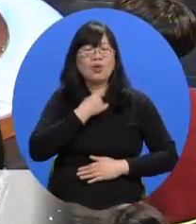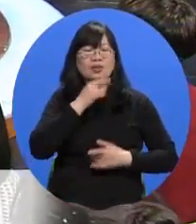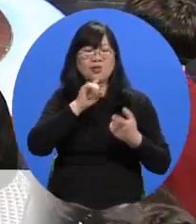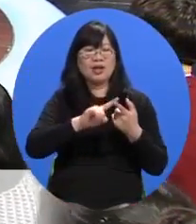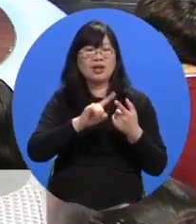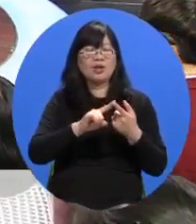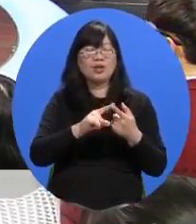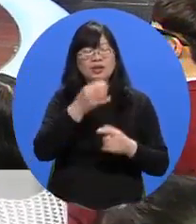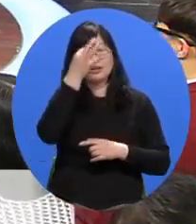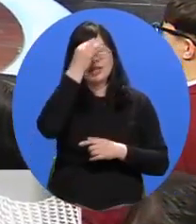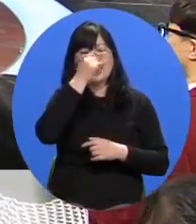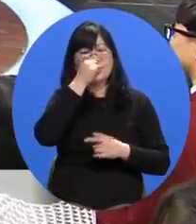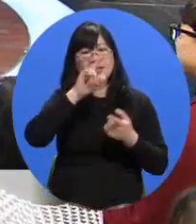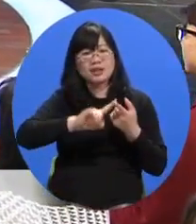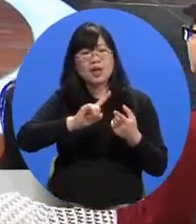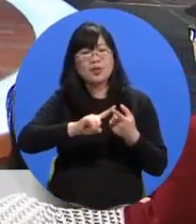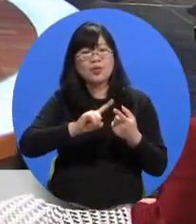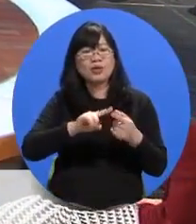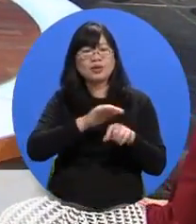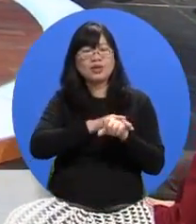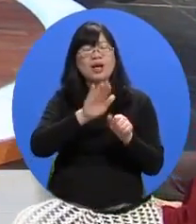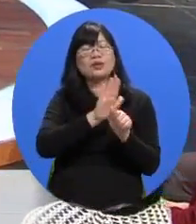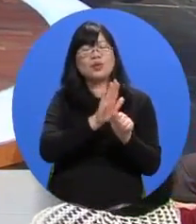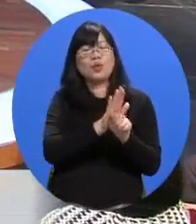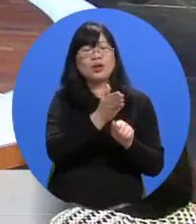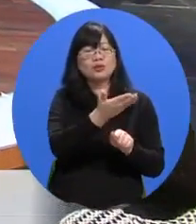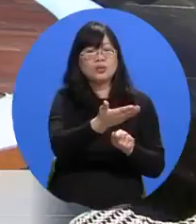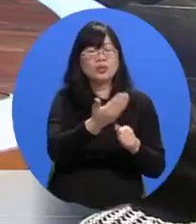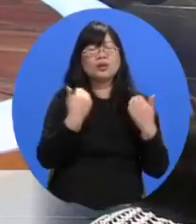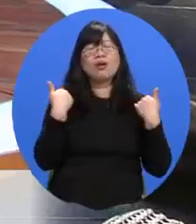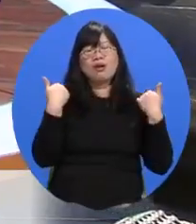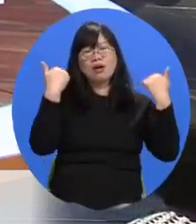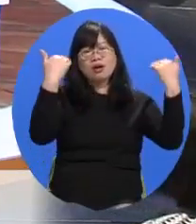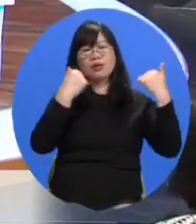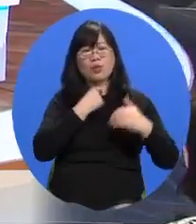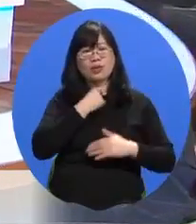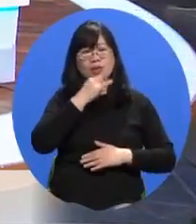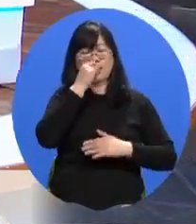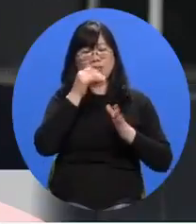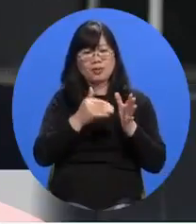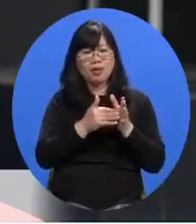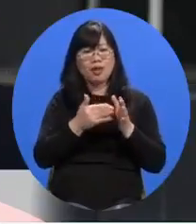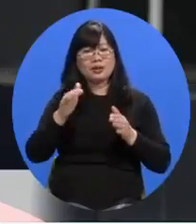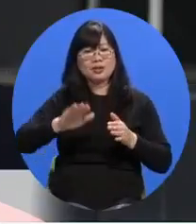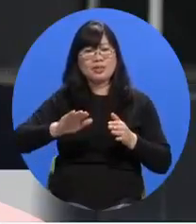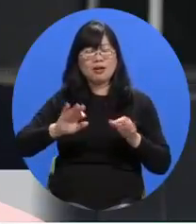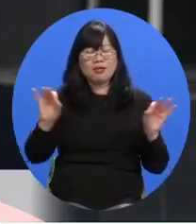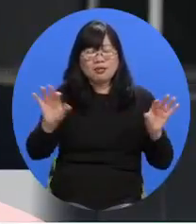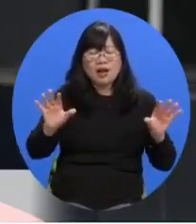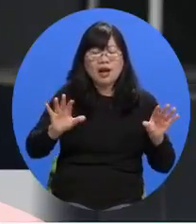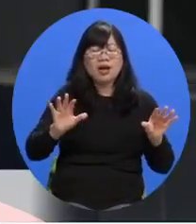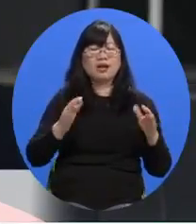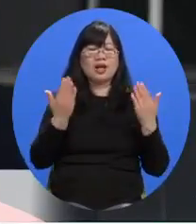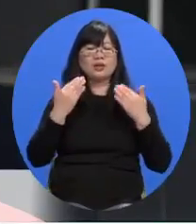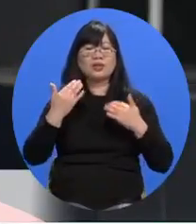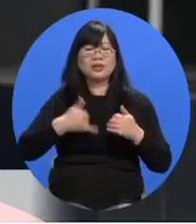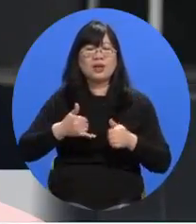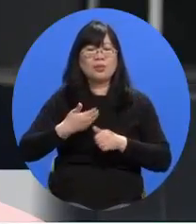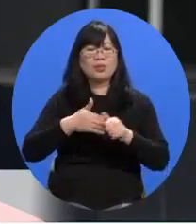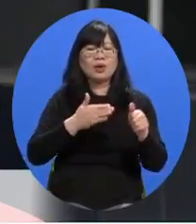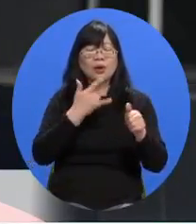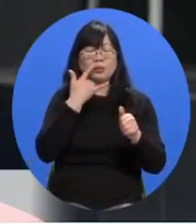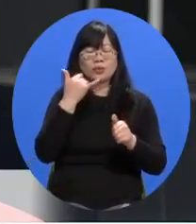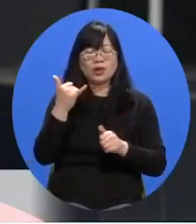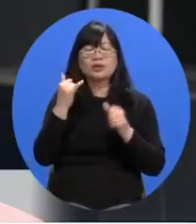아이가 이제 재능이 있는 부분을 잘 도와주면서 아이가 성장하기를 바라거든요. 근데 어느 순간 학교에 아이를 보내서 내가 학부모라고